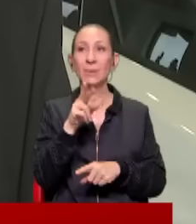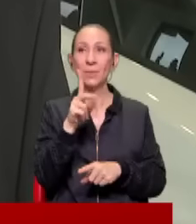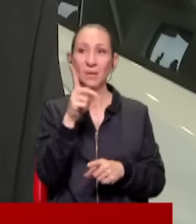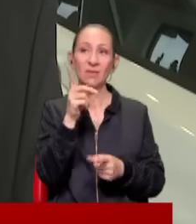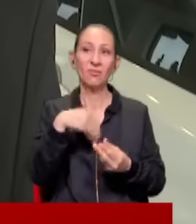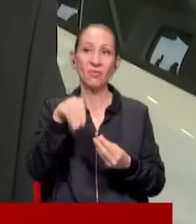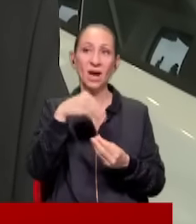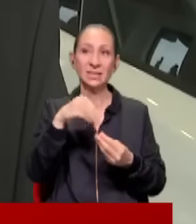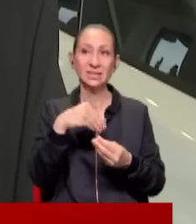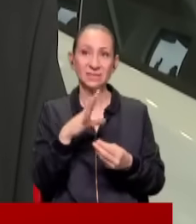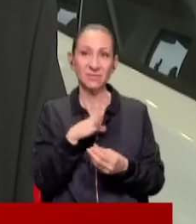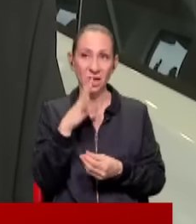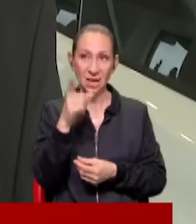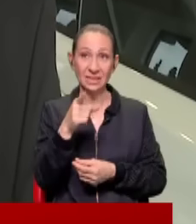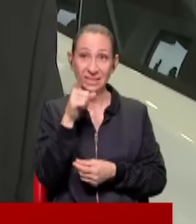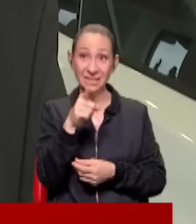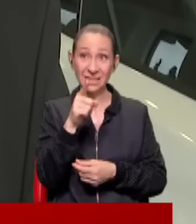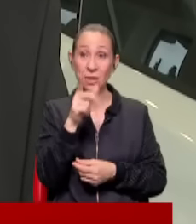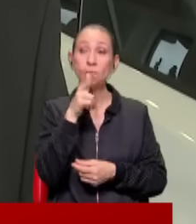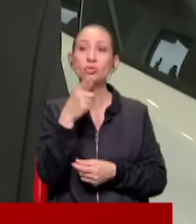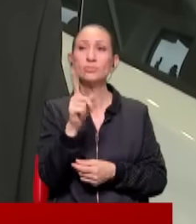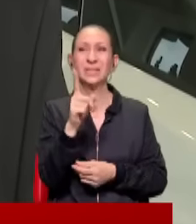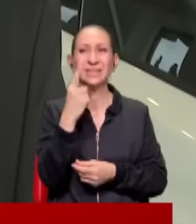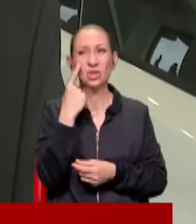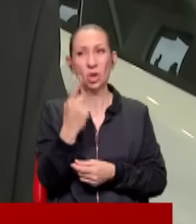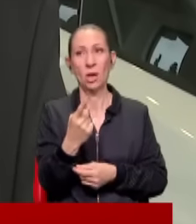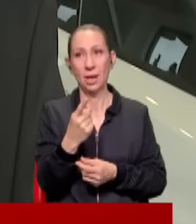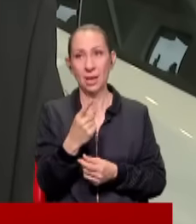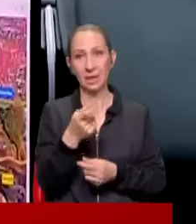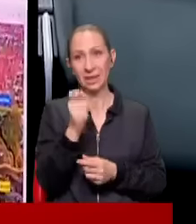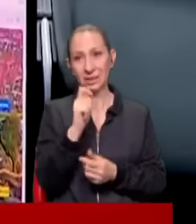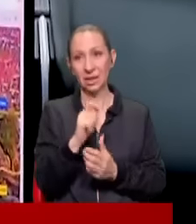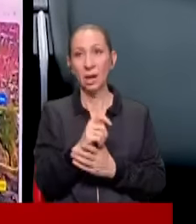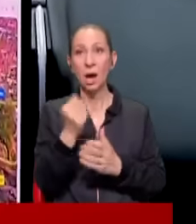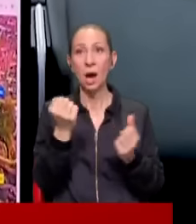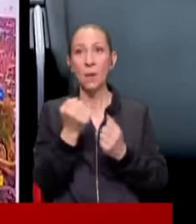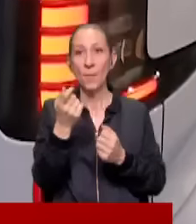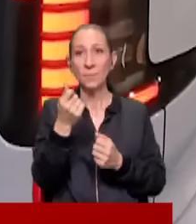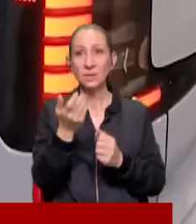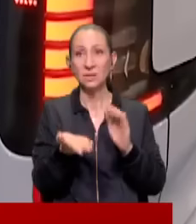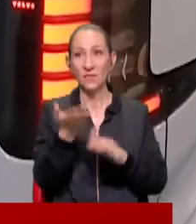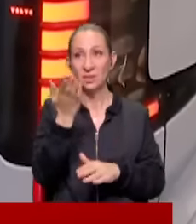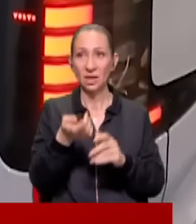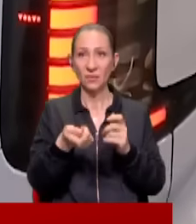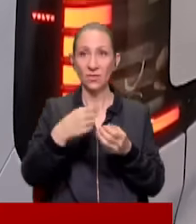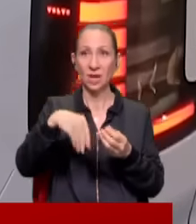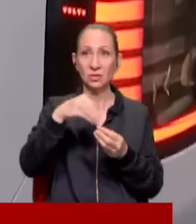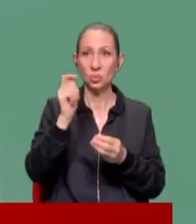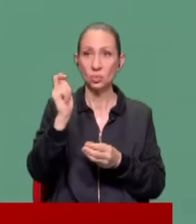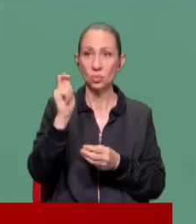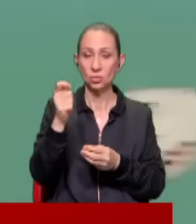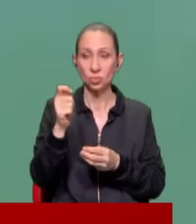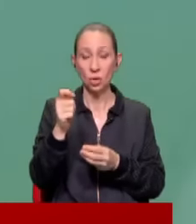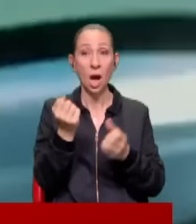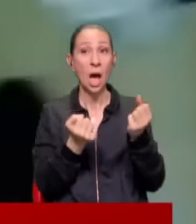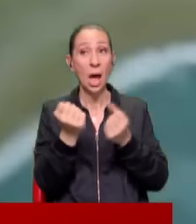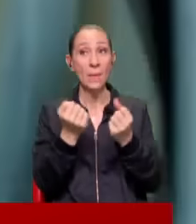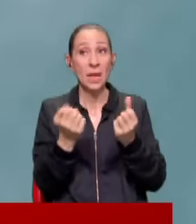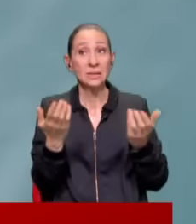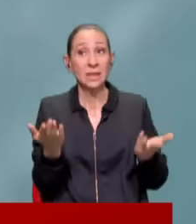bir rakama mal olmuş olur size çektiğiniz 300 bin liralık kredi. Araba parasından daha fazlasını faiz ödüyoruz.